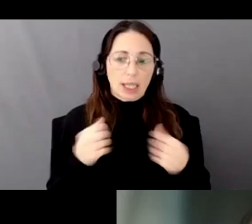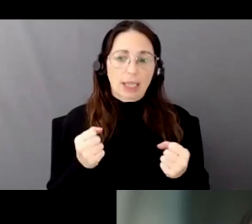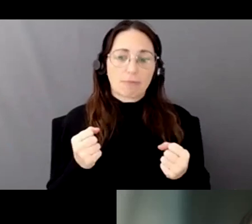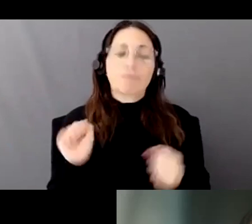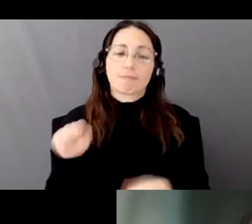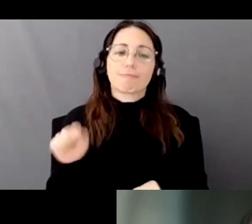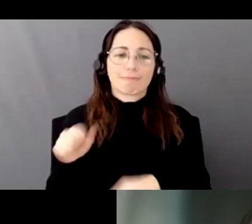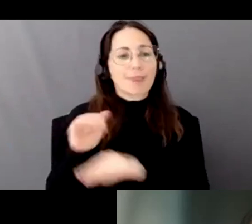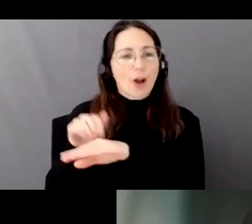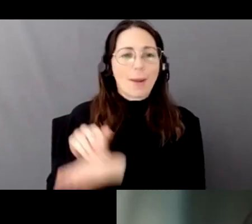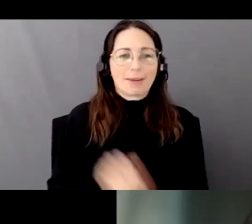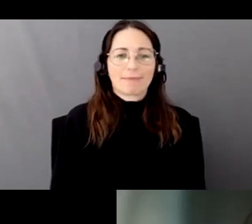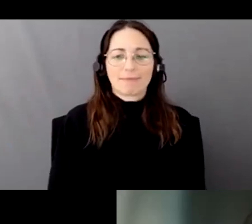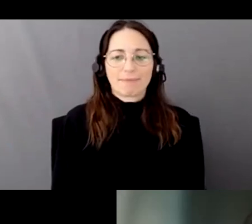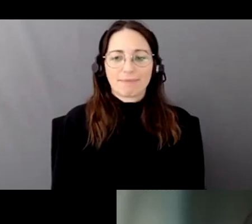Ouais.